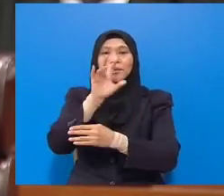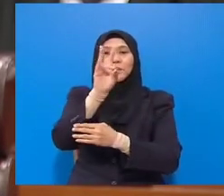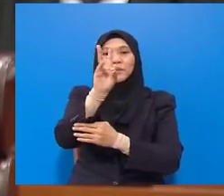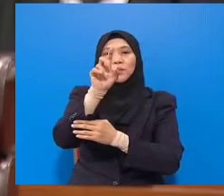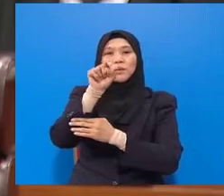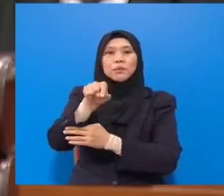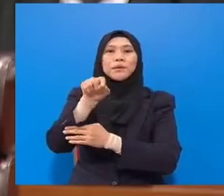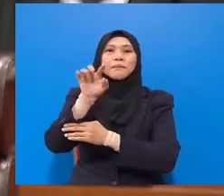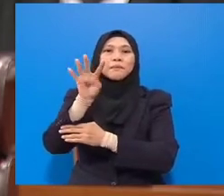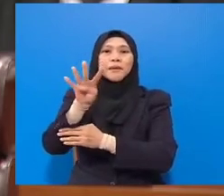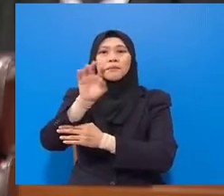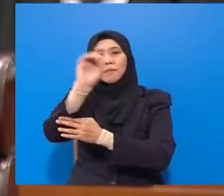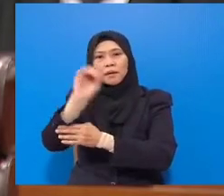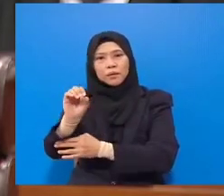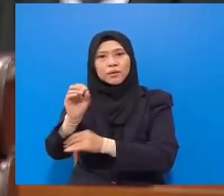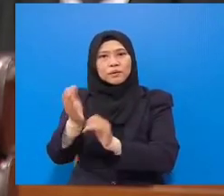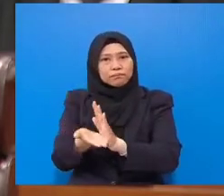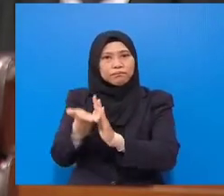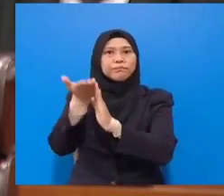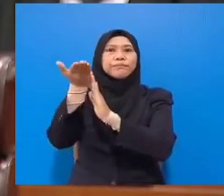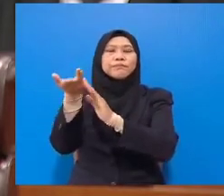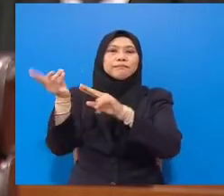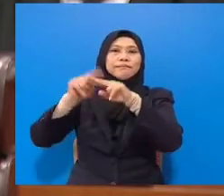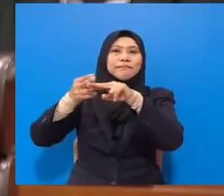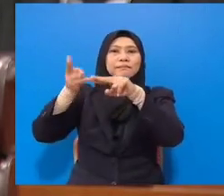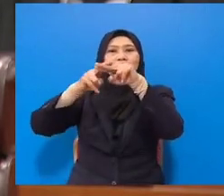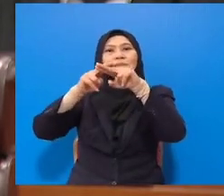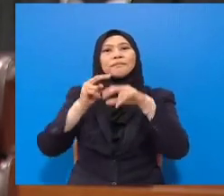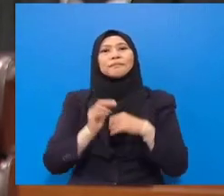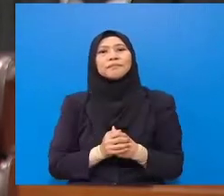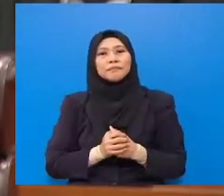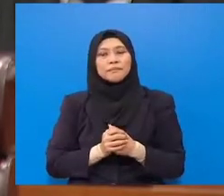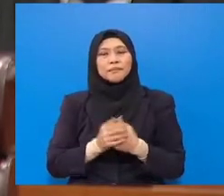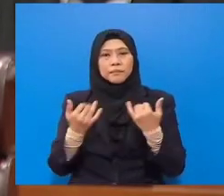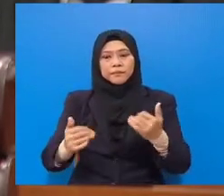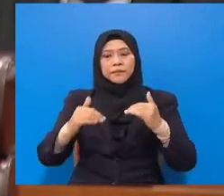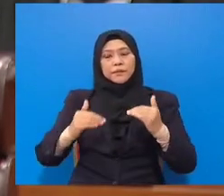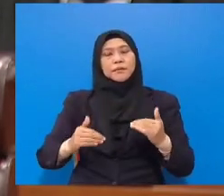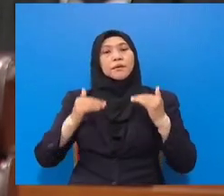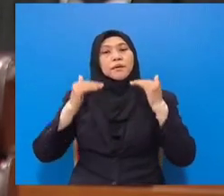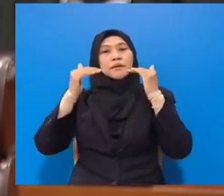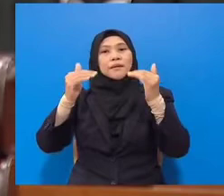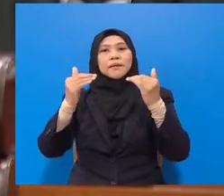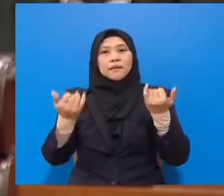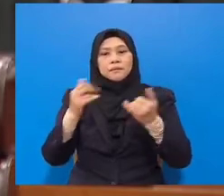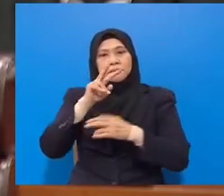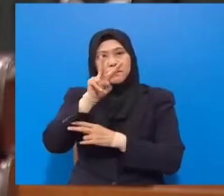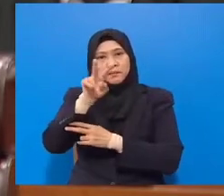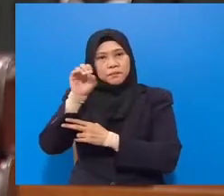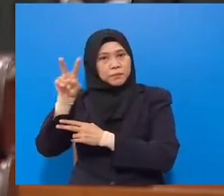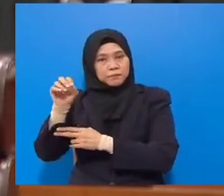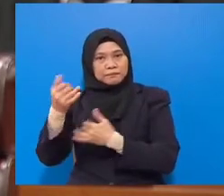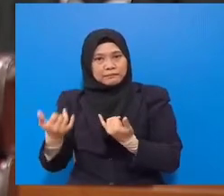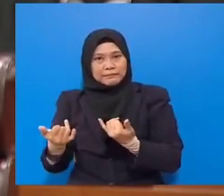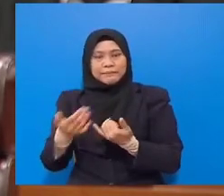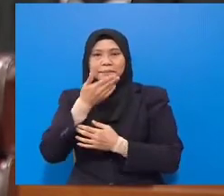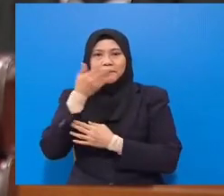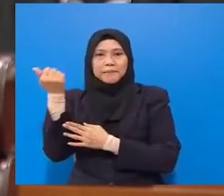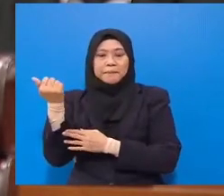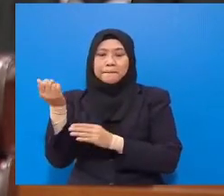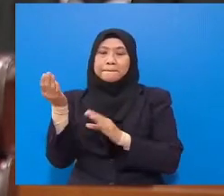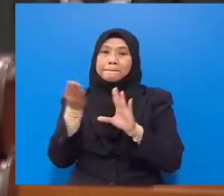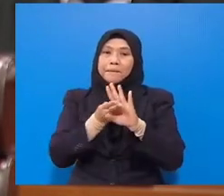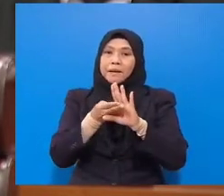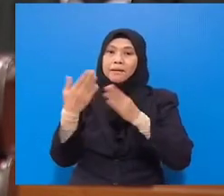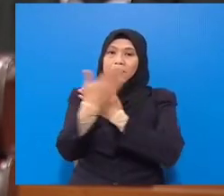70400 berdasarkan untuk berprestasi separuh kedua tahun 2005 kebaya ini yang mau main by negara